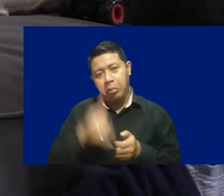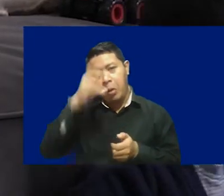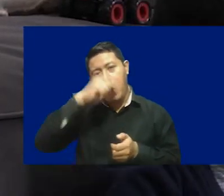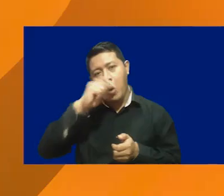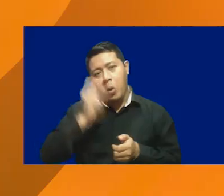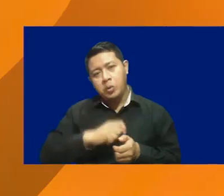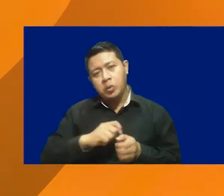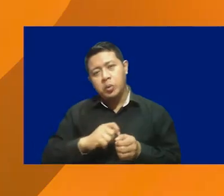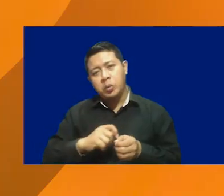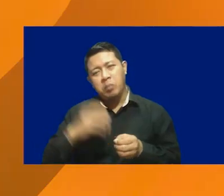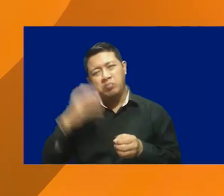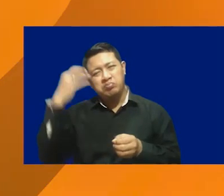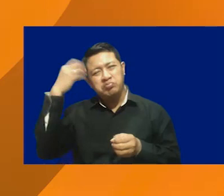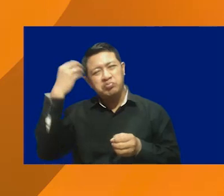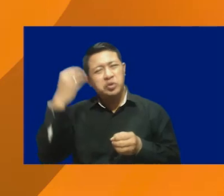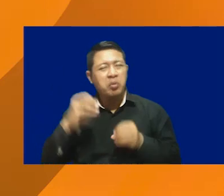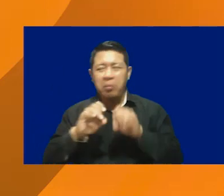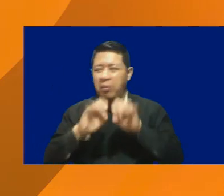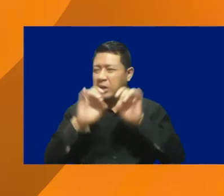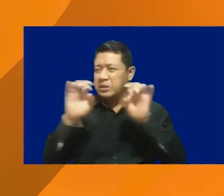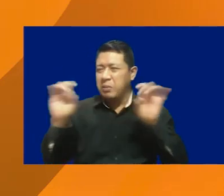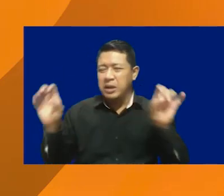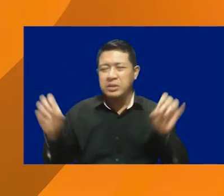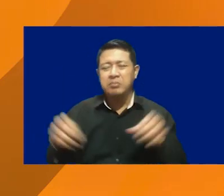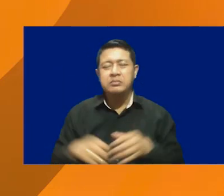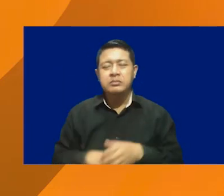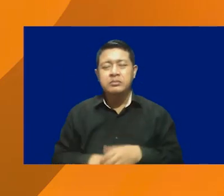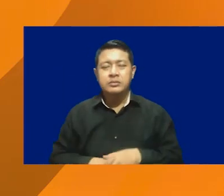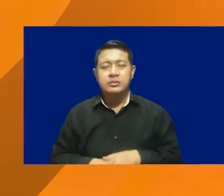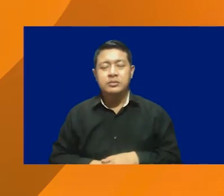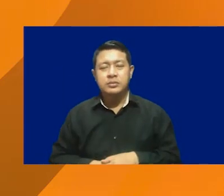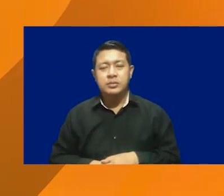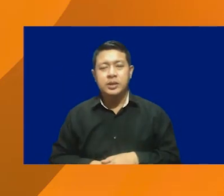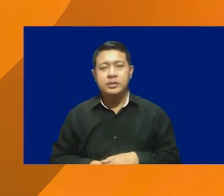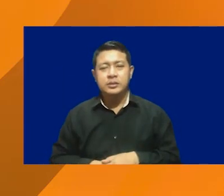HP-nya, atau orang tua yang sibuk dengan berbagai macam.